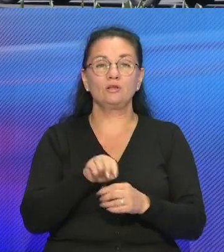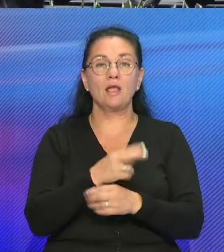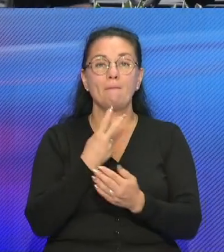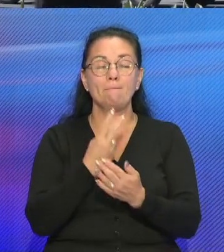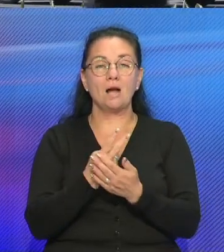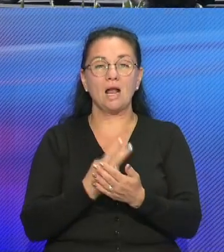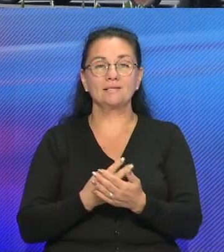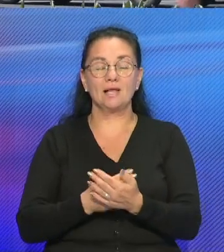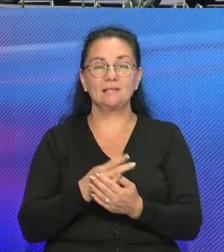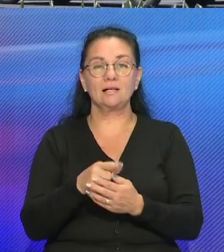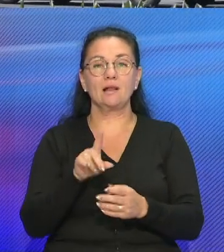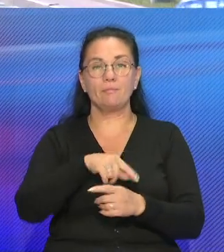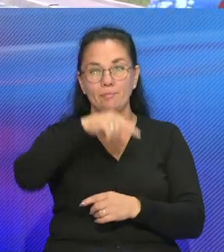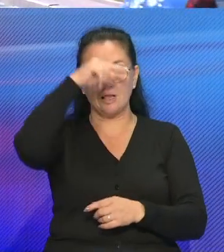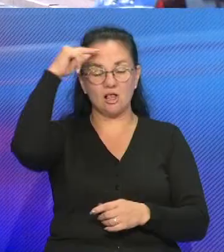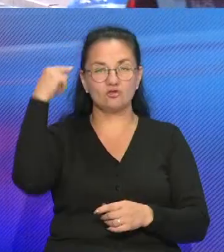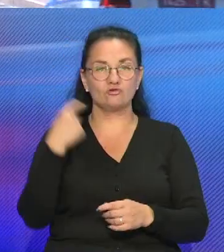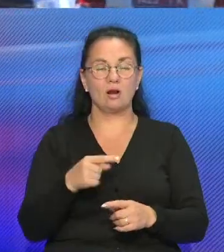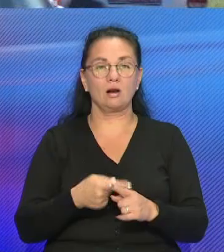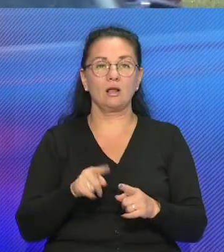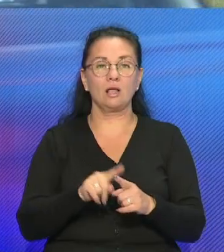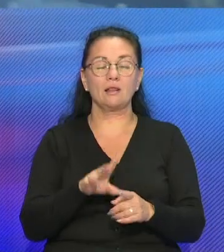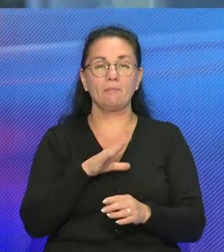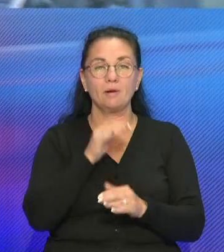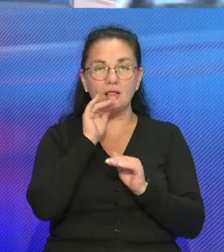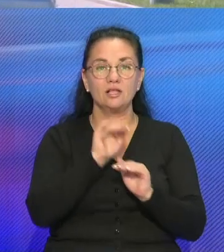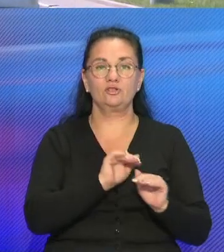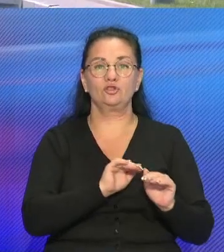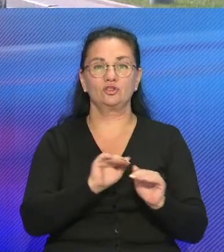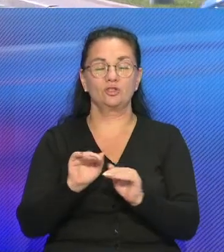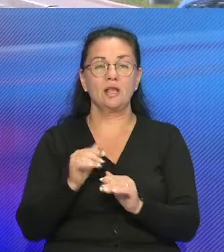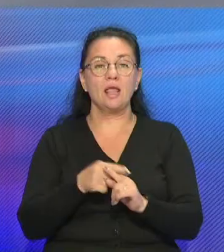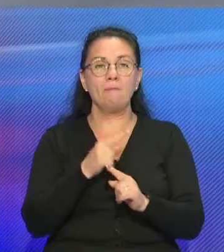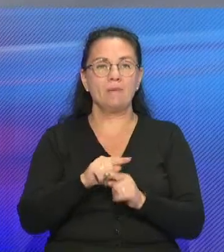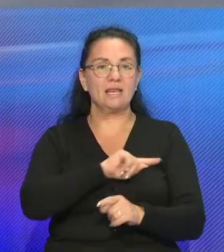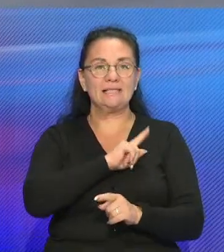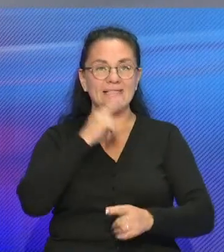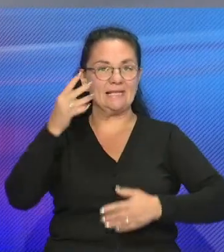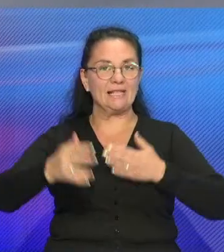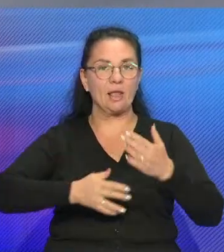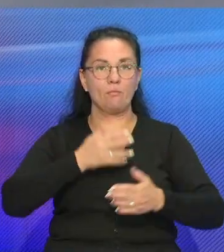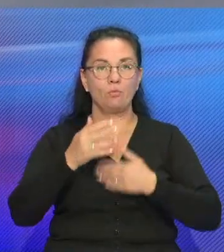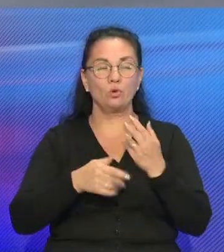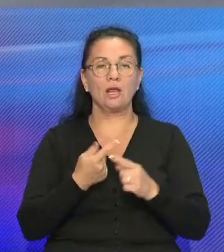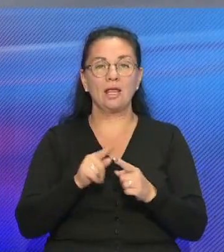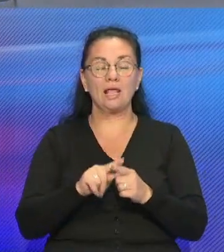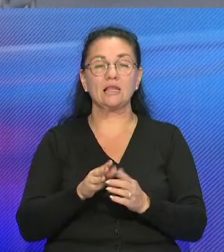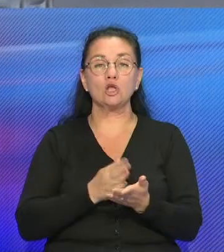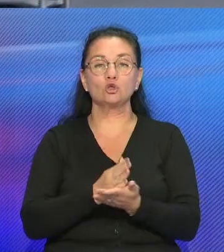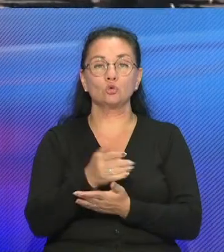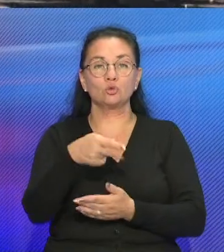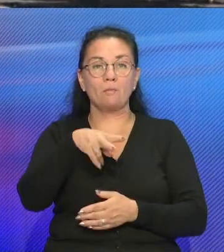градусов, супроводжал спякоту штиль. Гэта было затишье перед бурой, попереживают синоптики. У свою чергу службы ДАИ